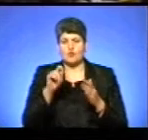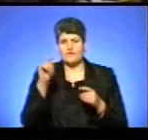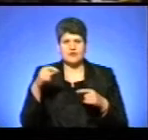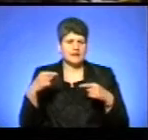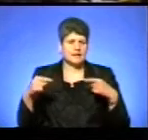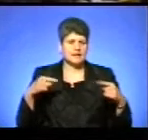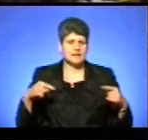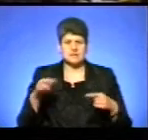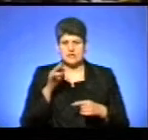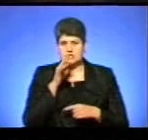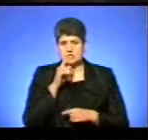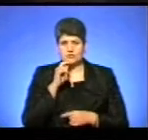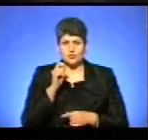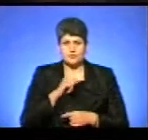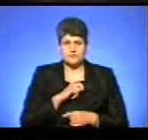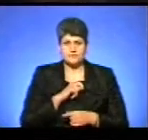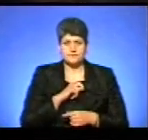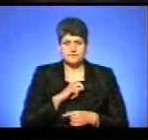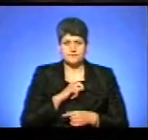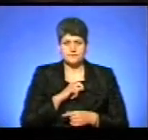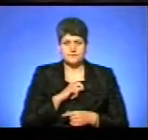різних часів в Україні.